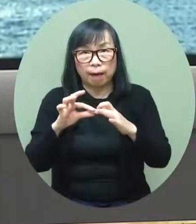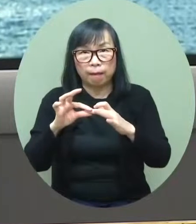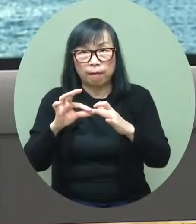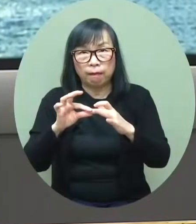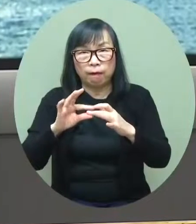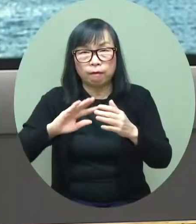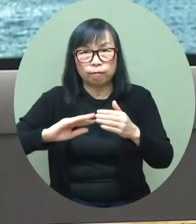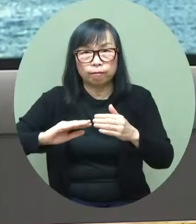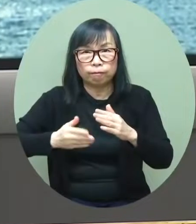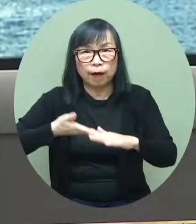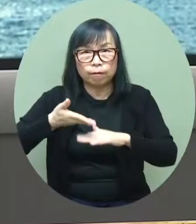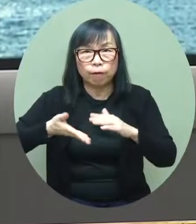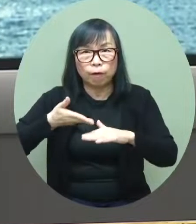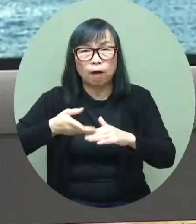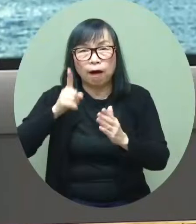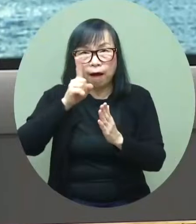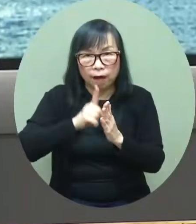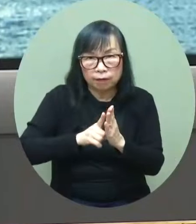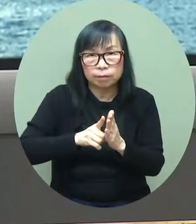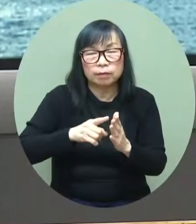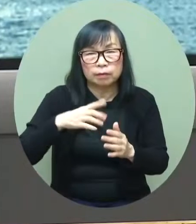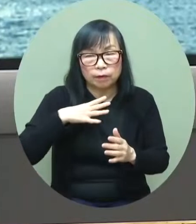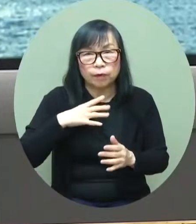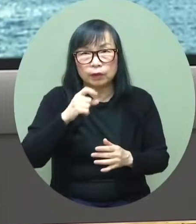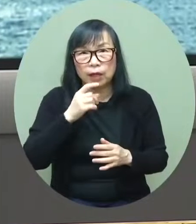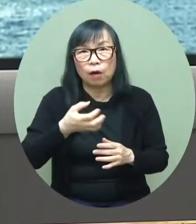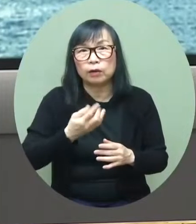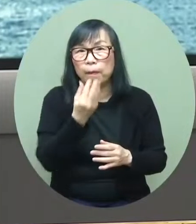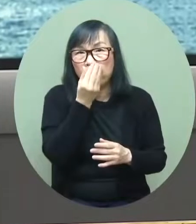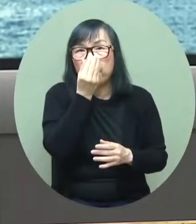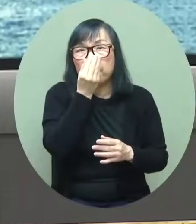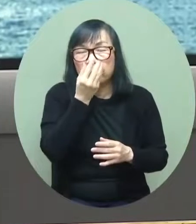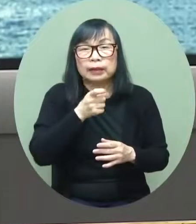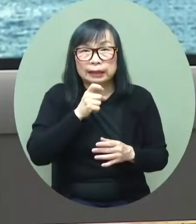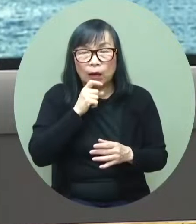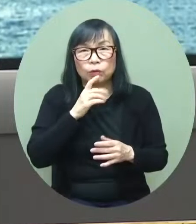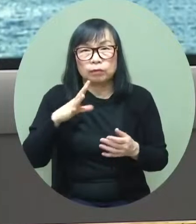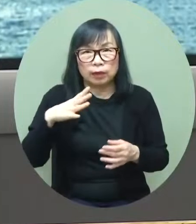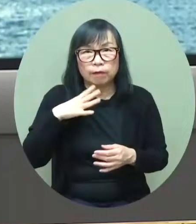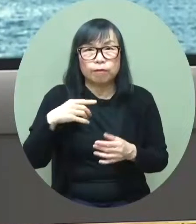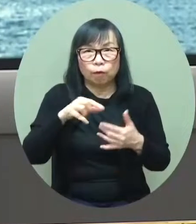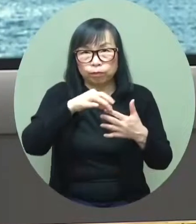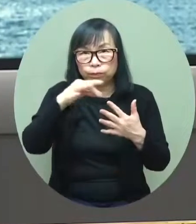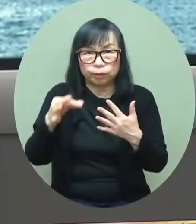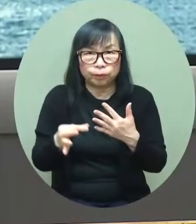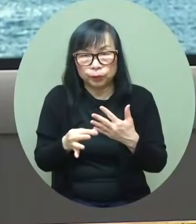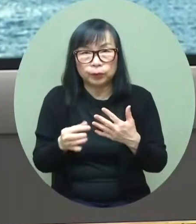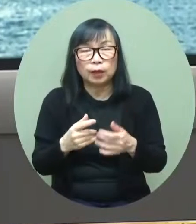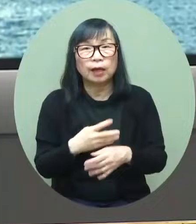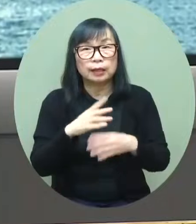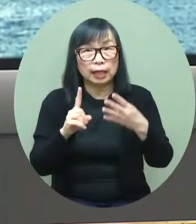反覆，亦都係有下跌嘅情況。咁我哋都俾咗氧氣佢，但係佢個情形都係持續惡化。咁就